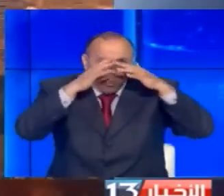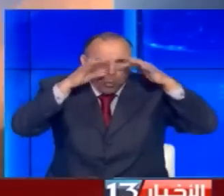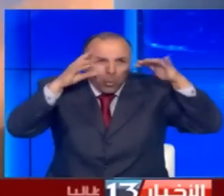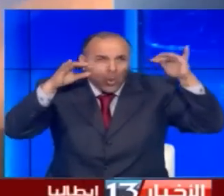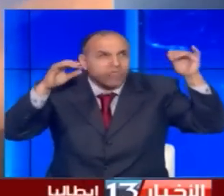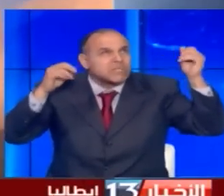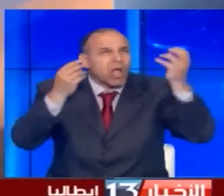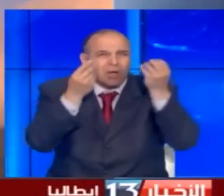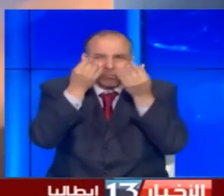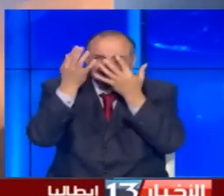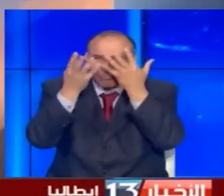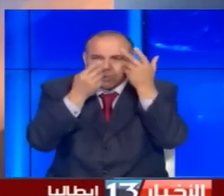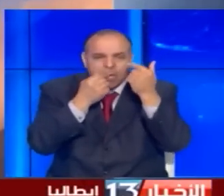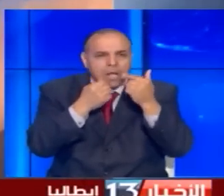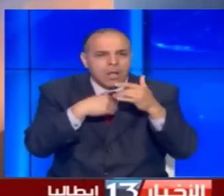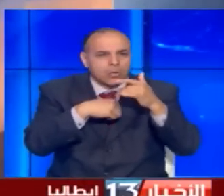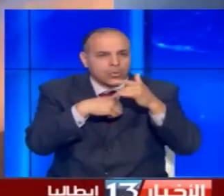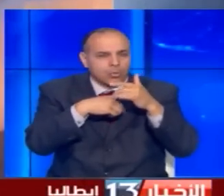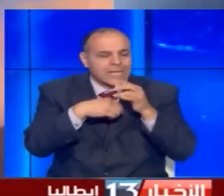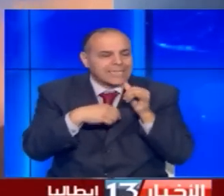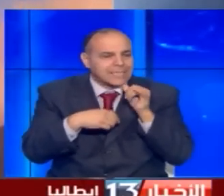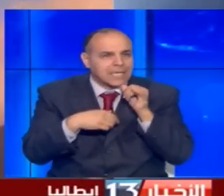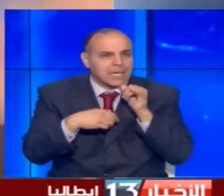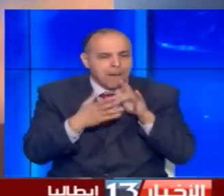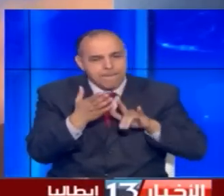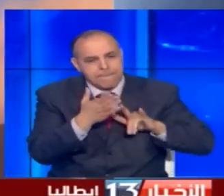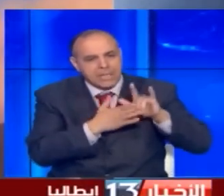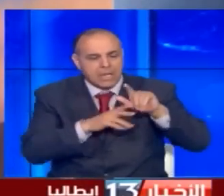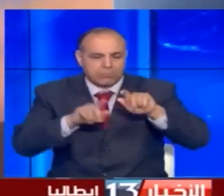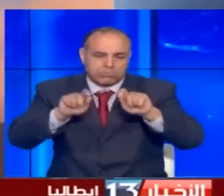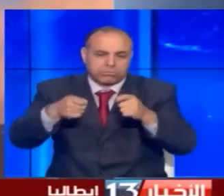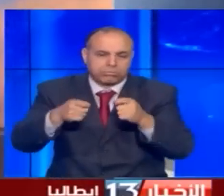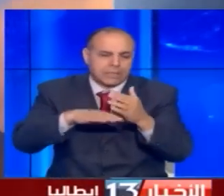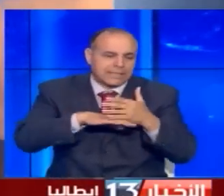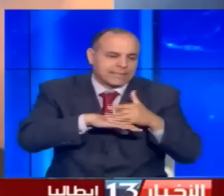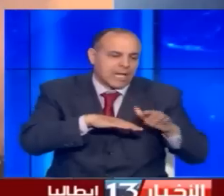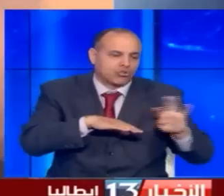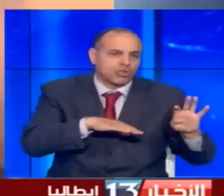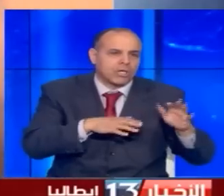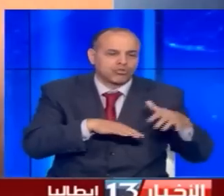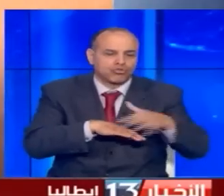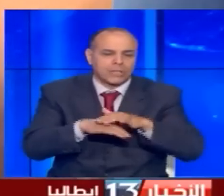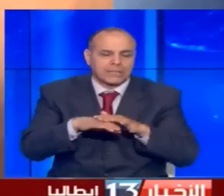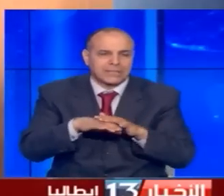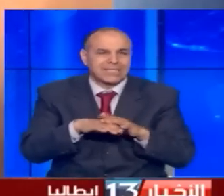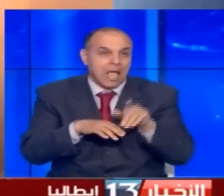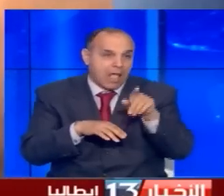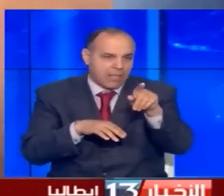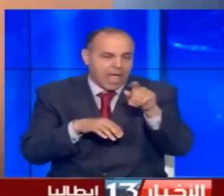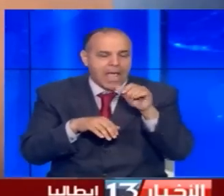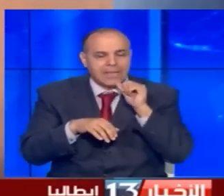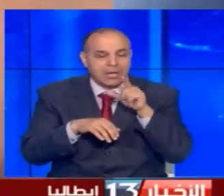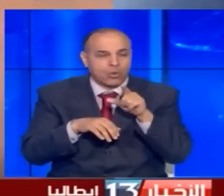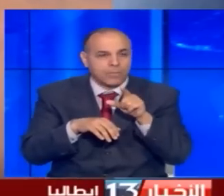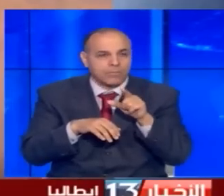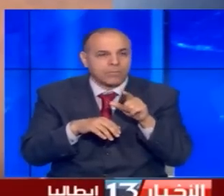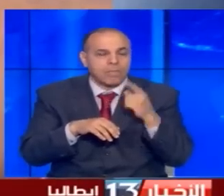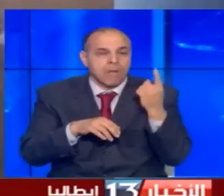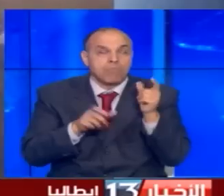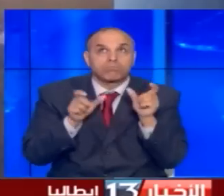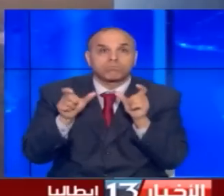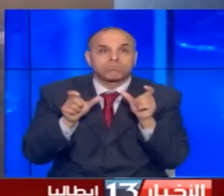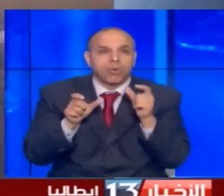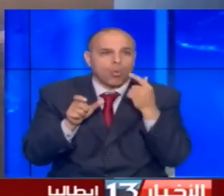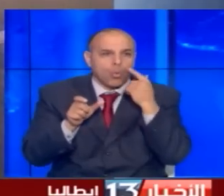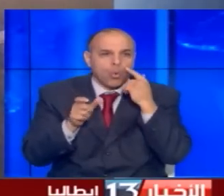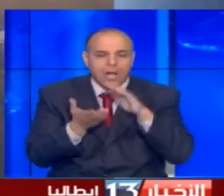السماء، ما دفع السلطات إلى إغلاق مطار كاتانيا على الساحل الشرقي لجزيرة صقلية. وذكر المعهد الوطني